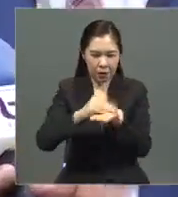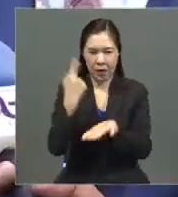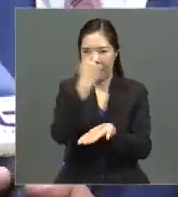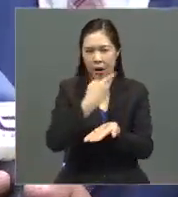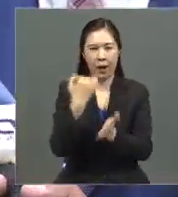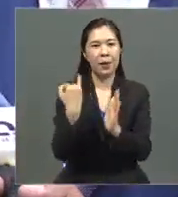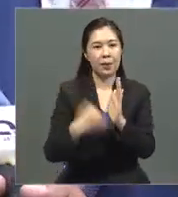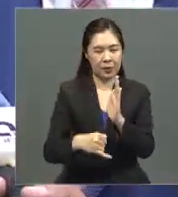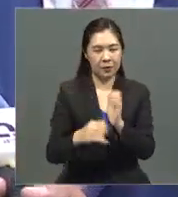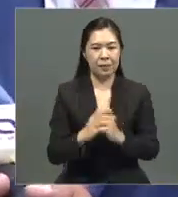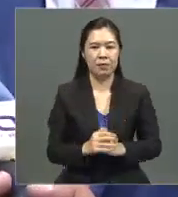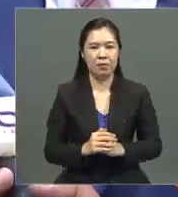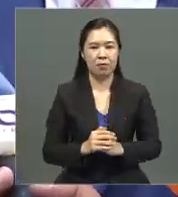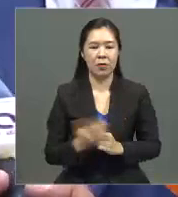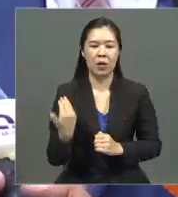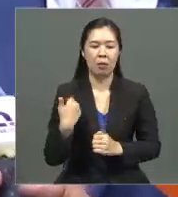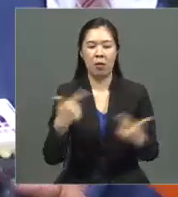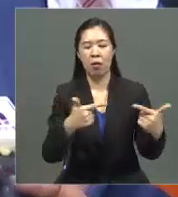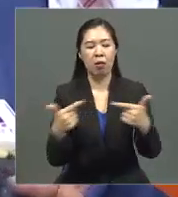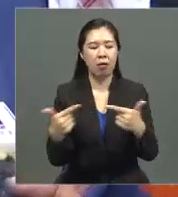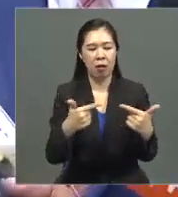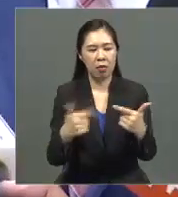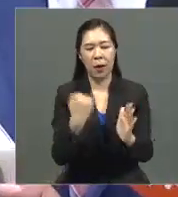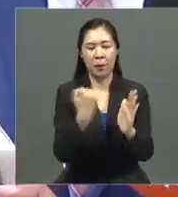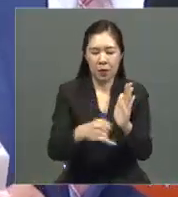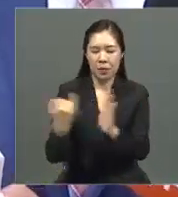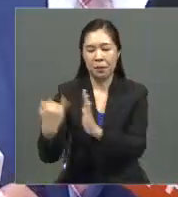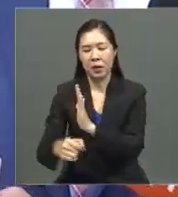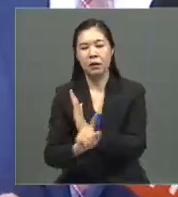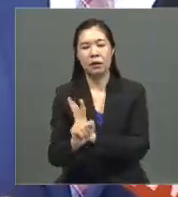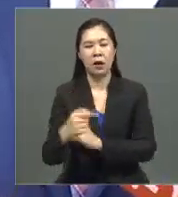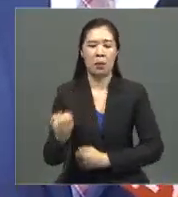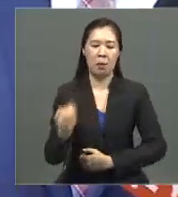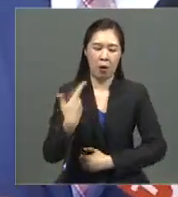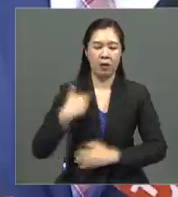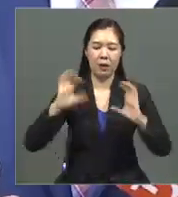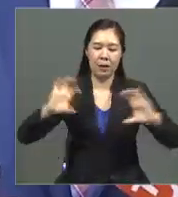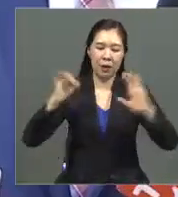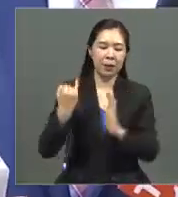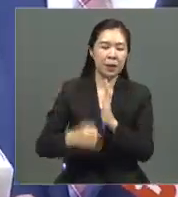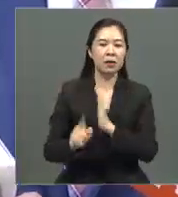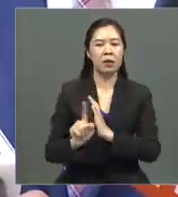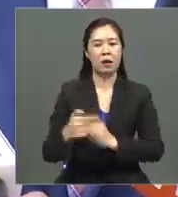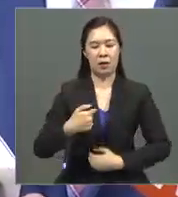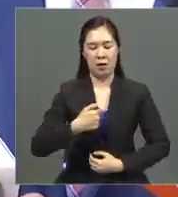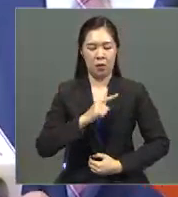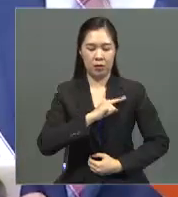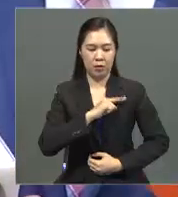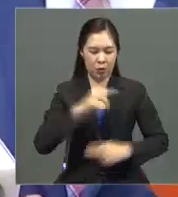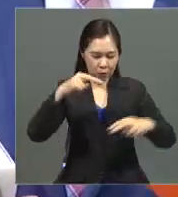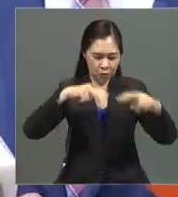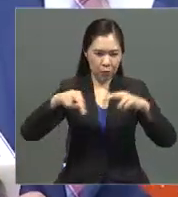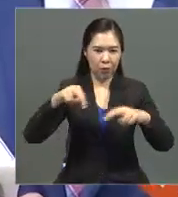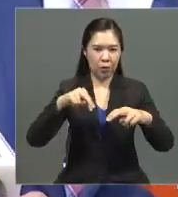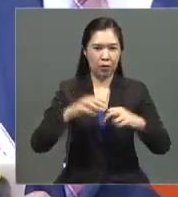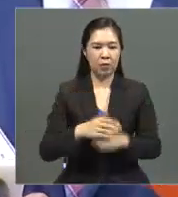ำกันแน่ไม่งั้นก็โยงไปโยงกันมานะโทษอีกพวกทำโทษรัฐบาลทำรัฐบาลมีแต่หน้าที่รักษาคนประชาชนทุ